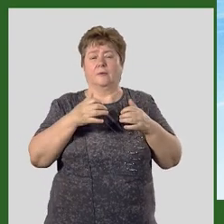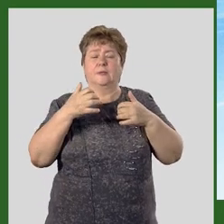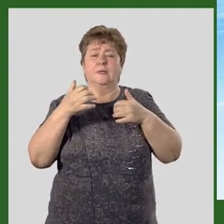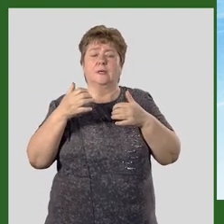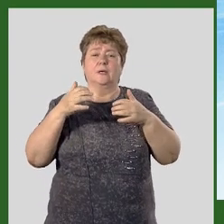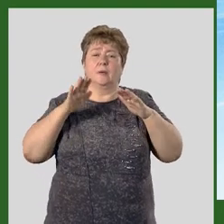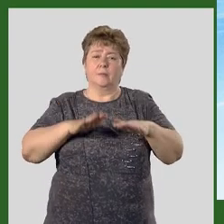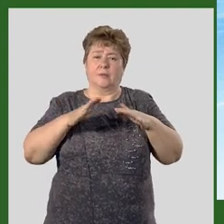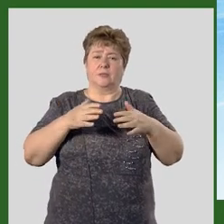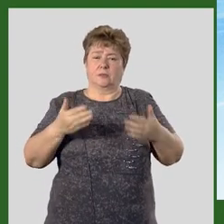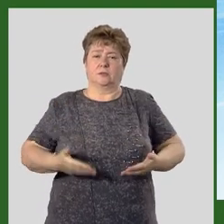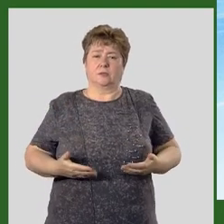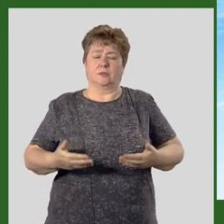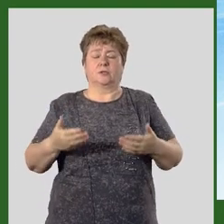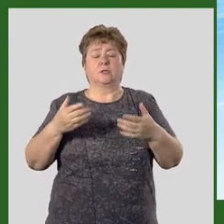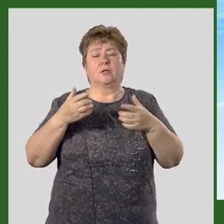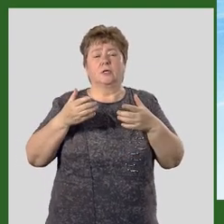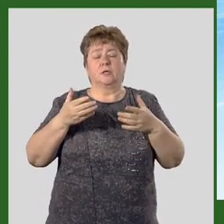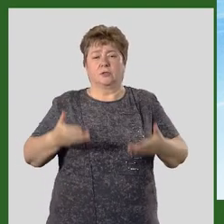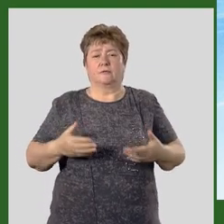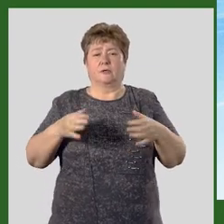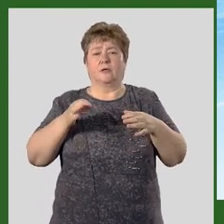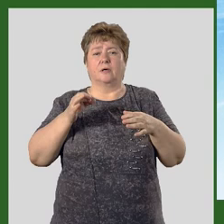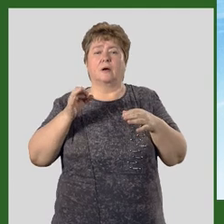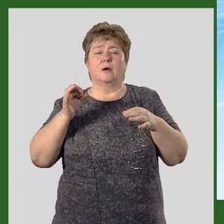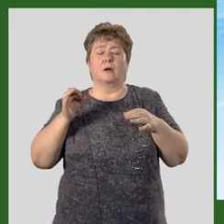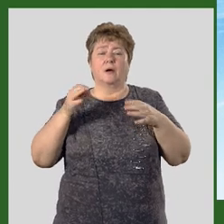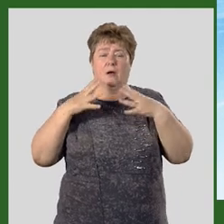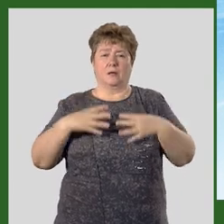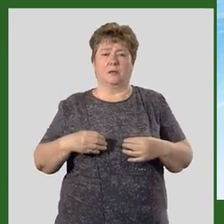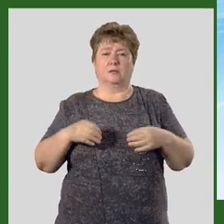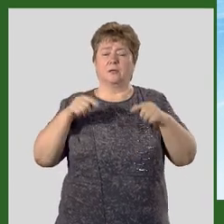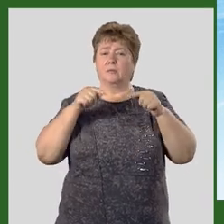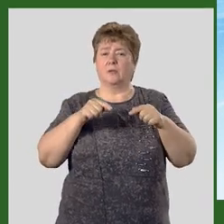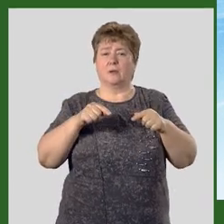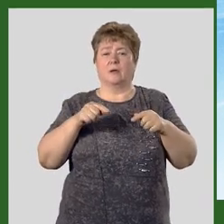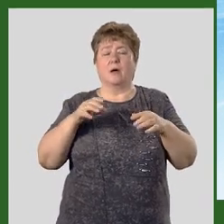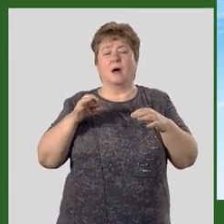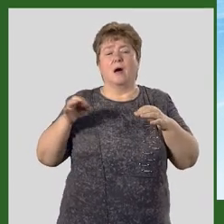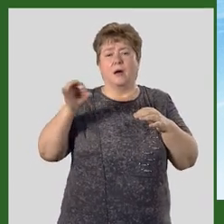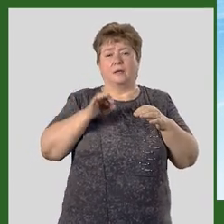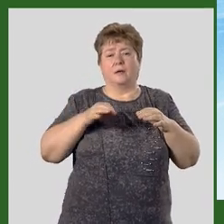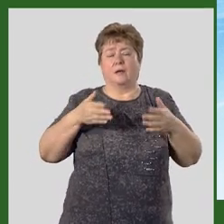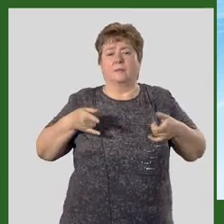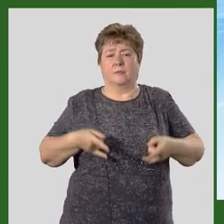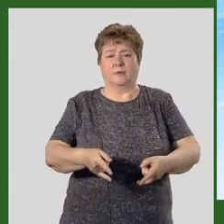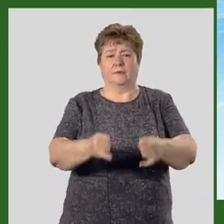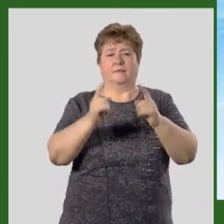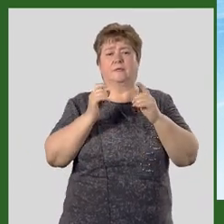среда обитания живых организмов. Именно в океане зародилась